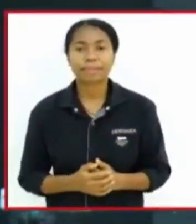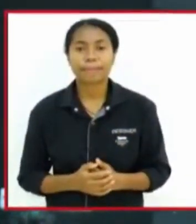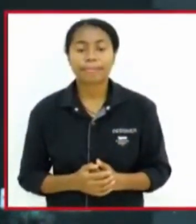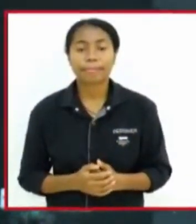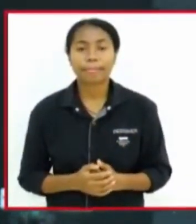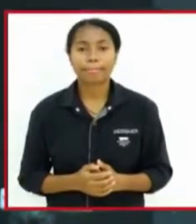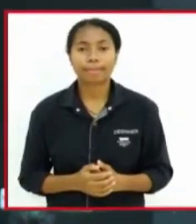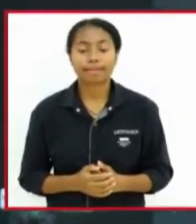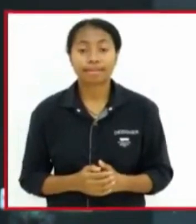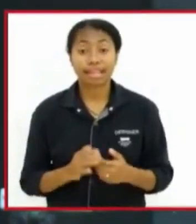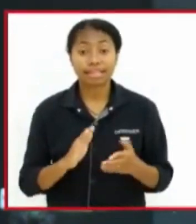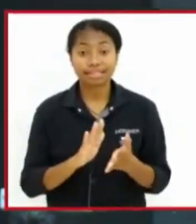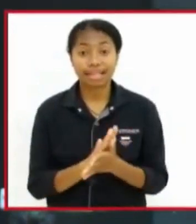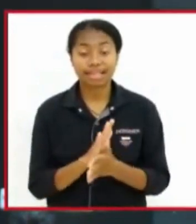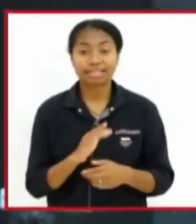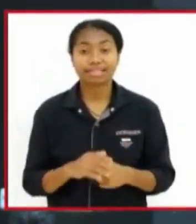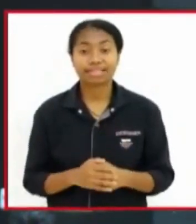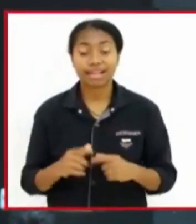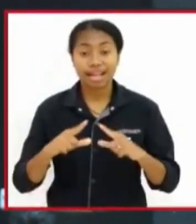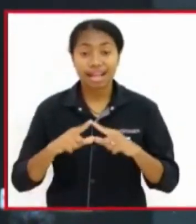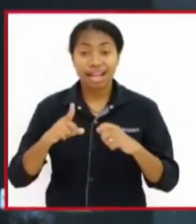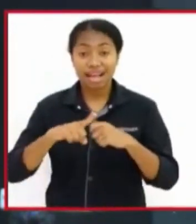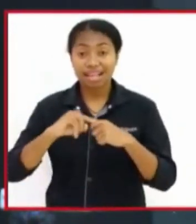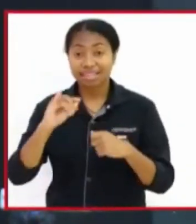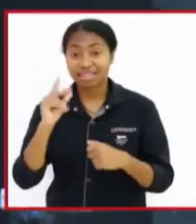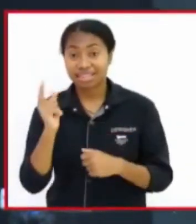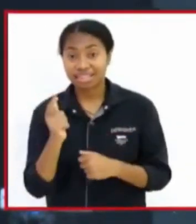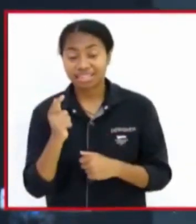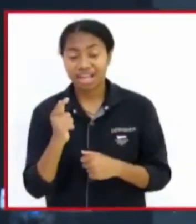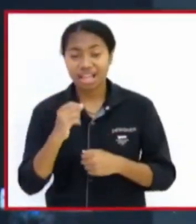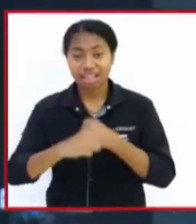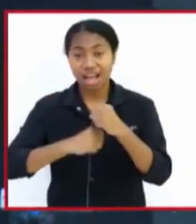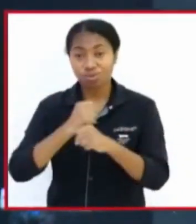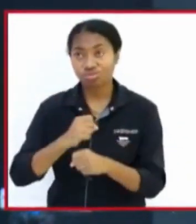Hai dan Hai akhirnya tahun